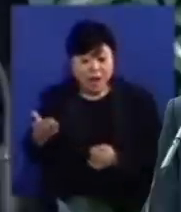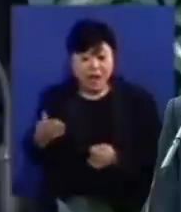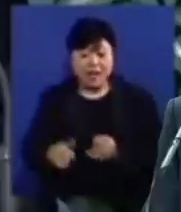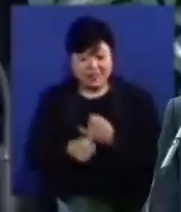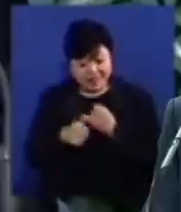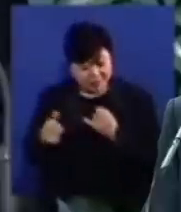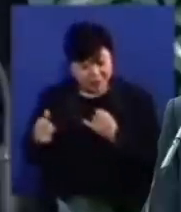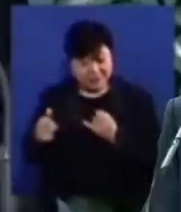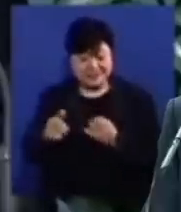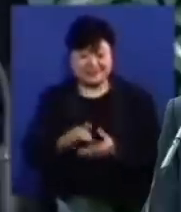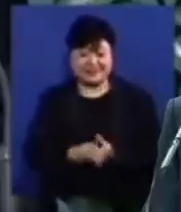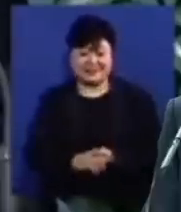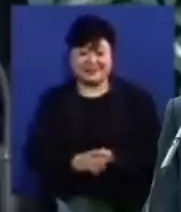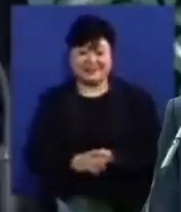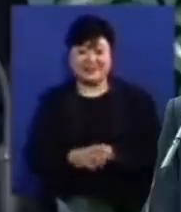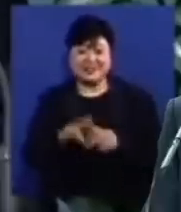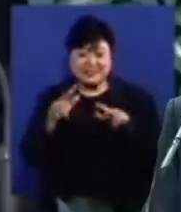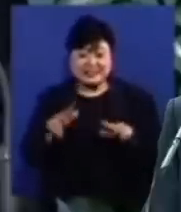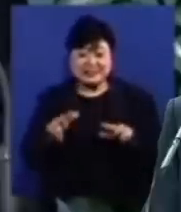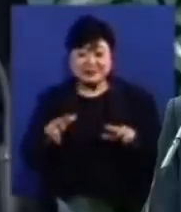남편들은